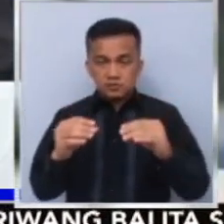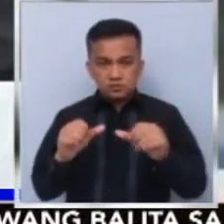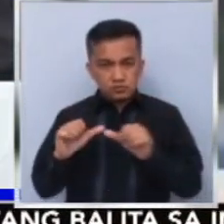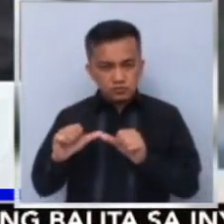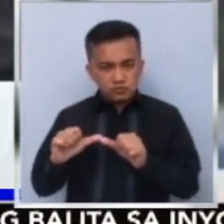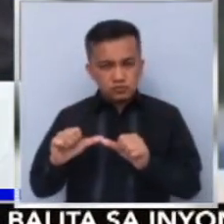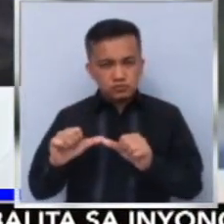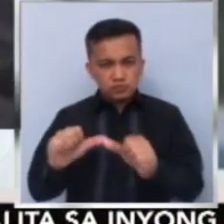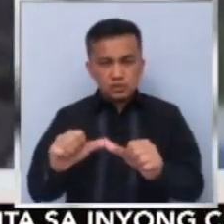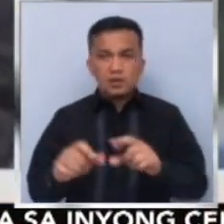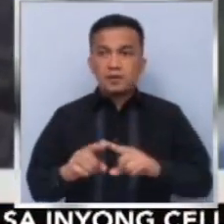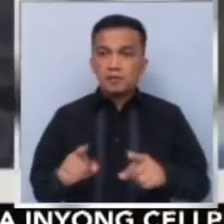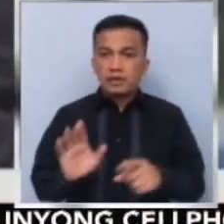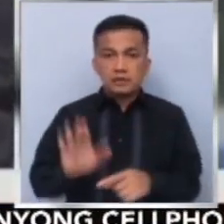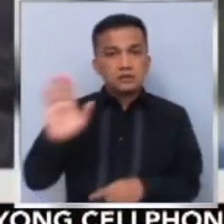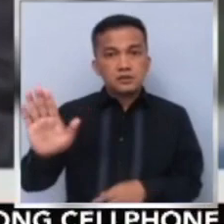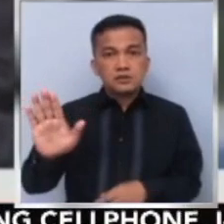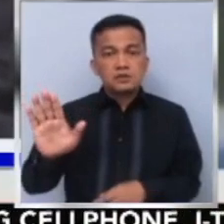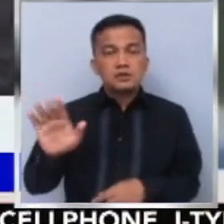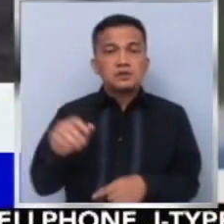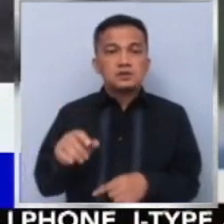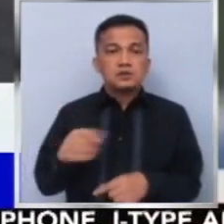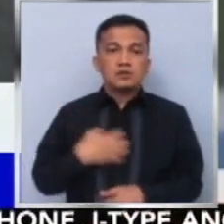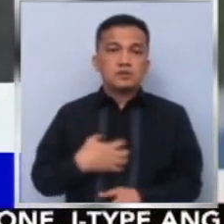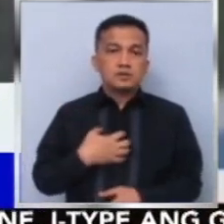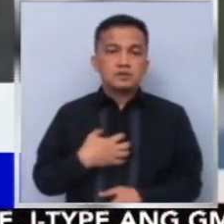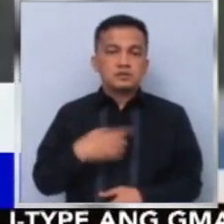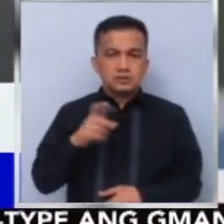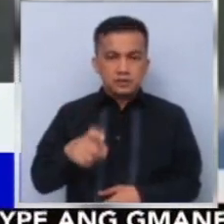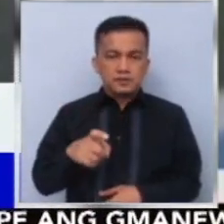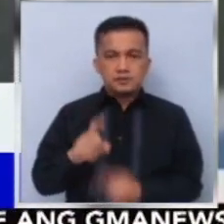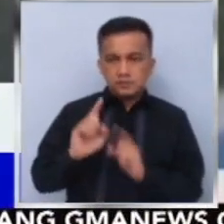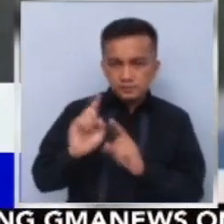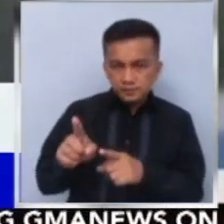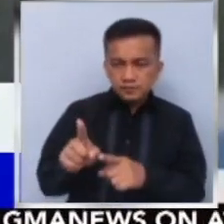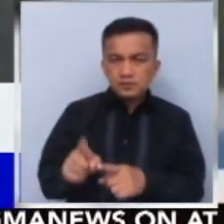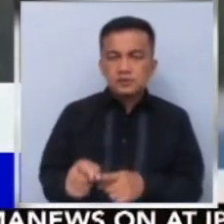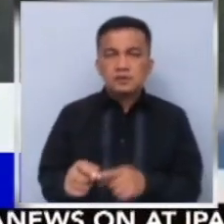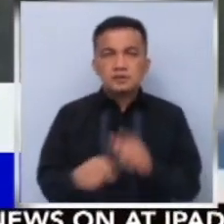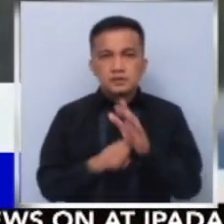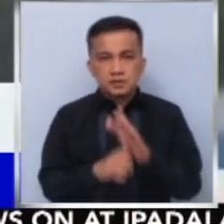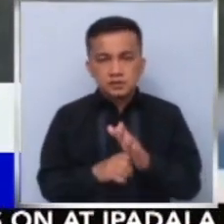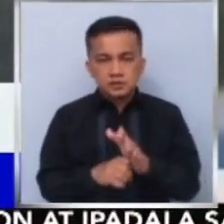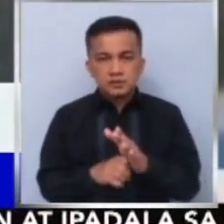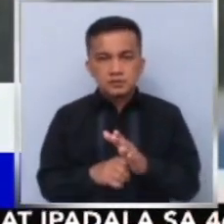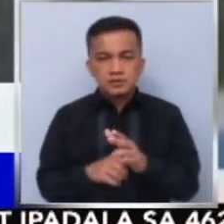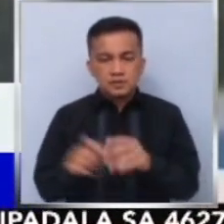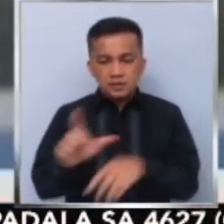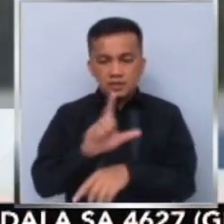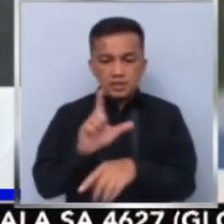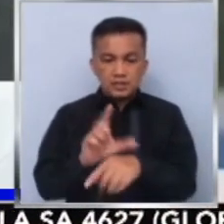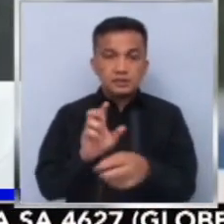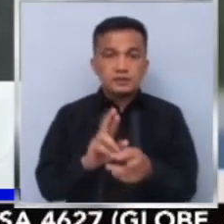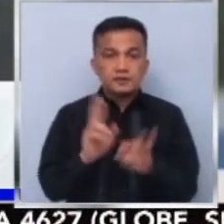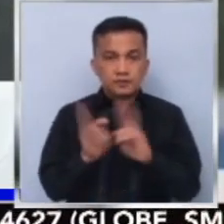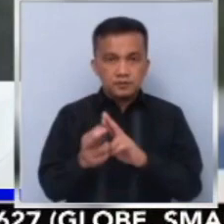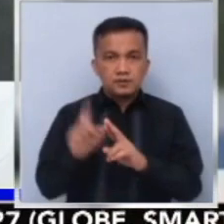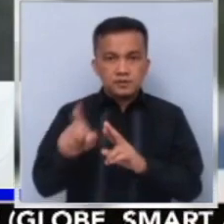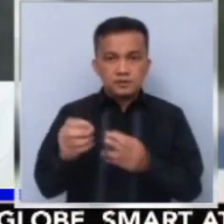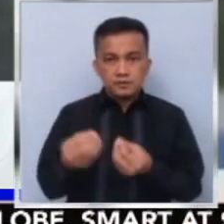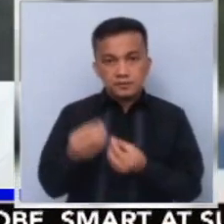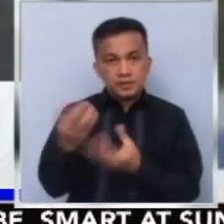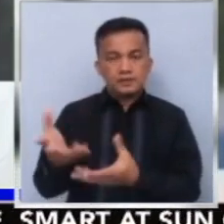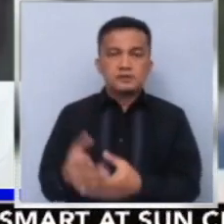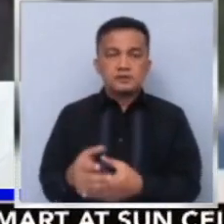yung kanilang mga hinaing ay dapat matugunan. Like for example, yung sa land reform, ay dapat maibigay. In fact, I would